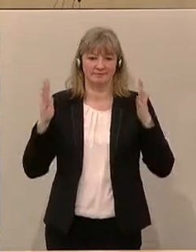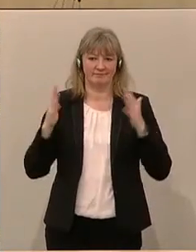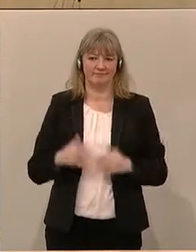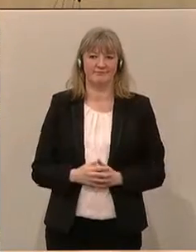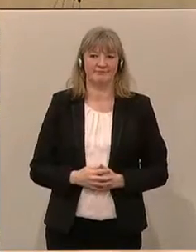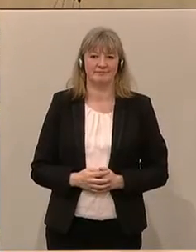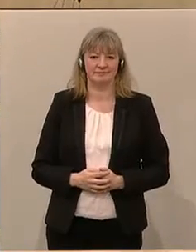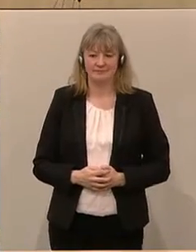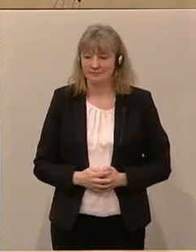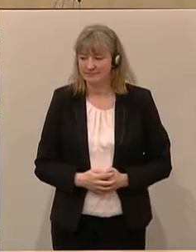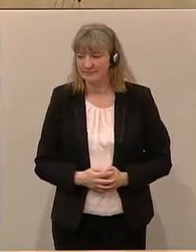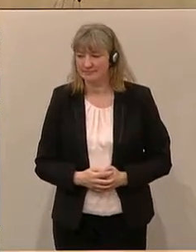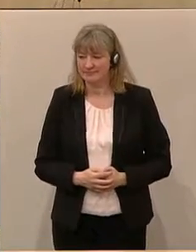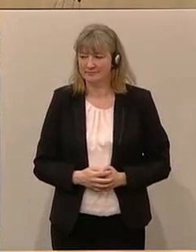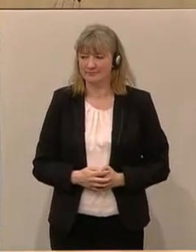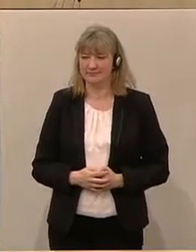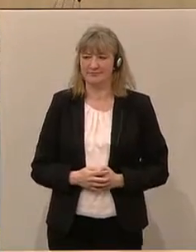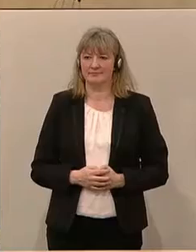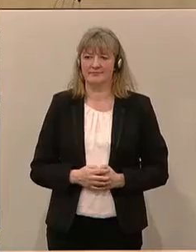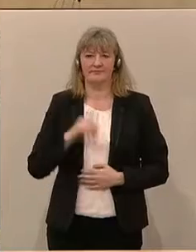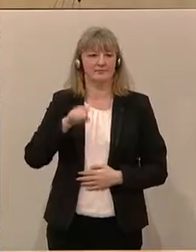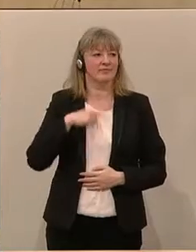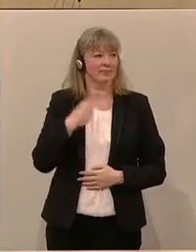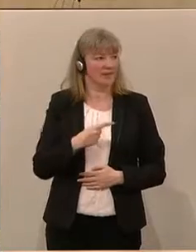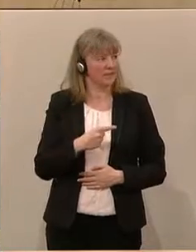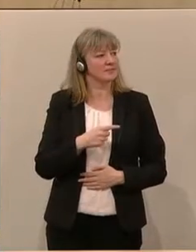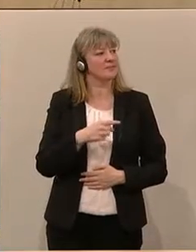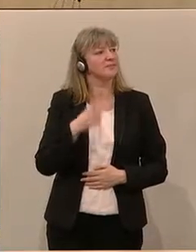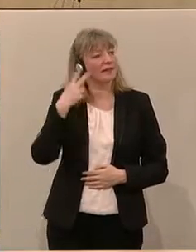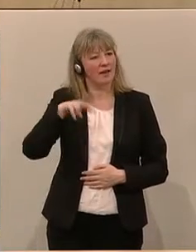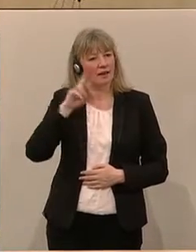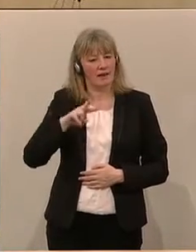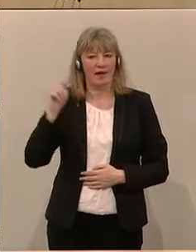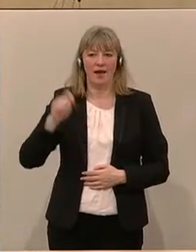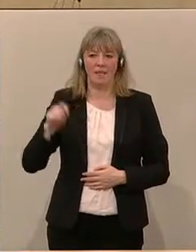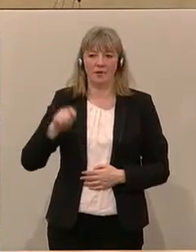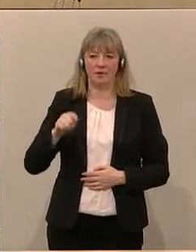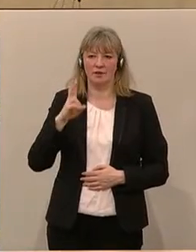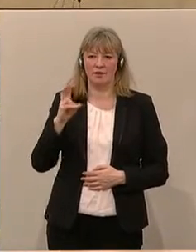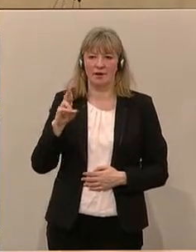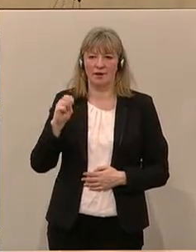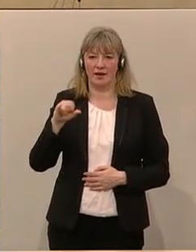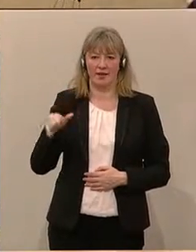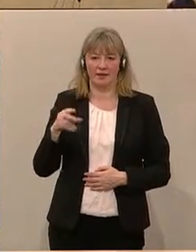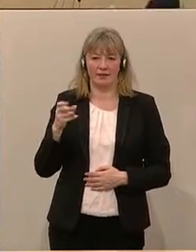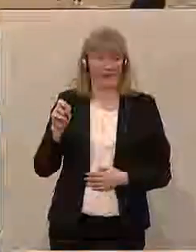Eine intakte Umwelt sei eine Eintrittskarte für den Tourismus, betont Johannes Schmuckenschlager. Er ist Umweltsprecher bei der Volkspartei.